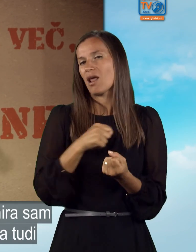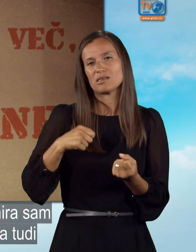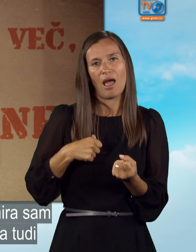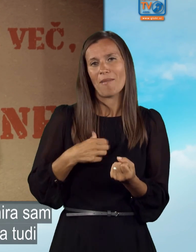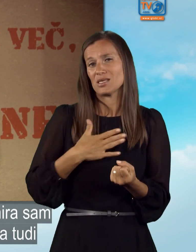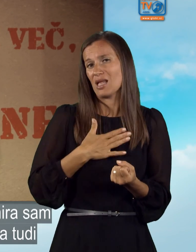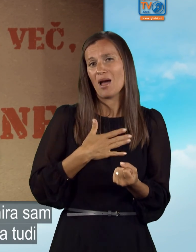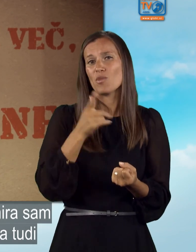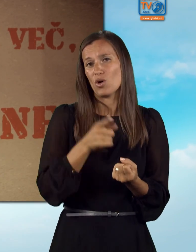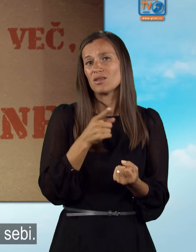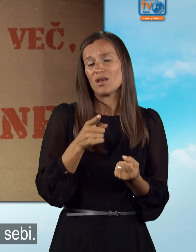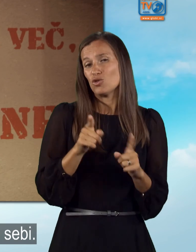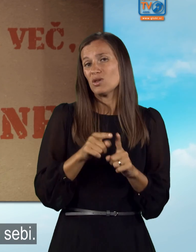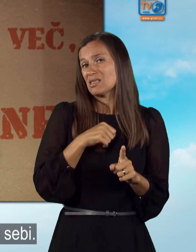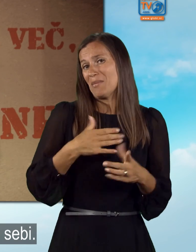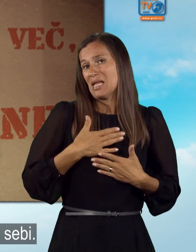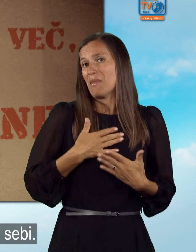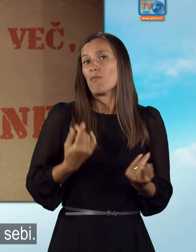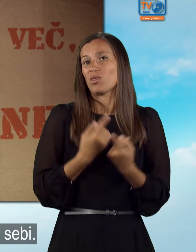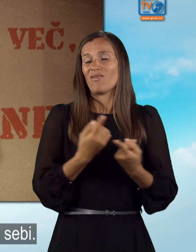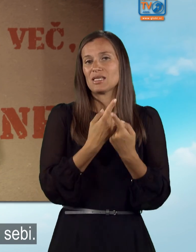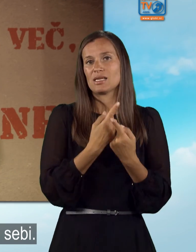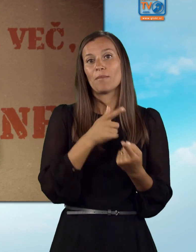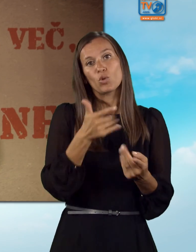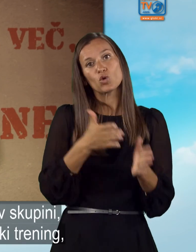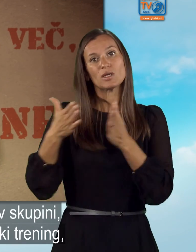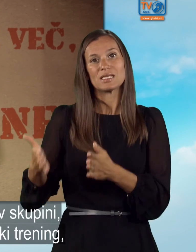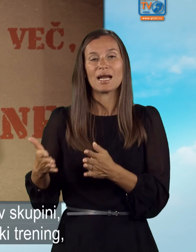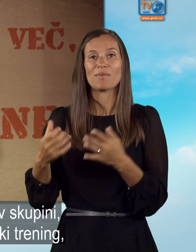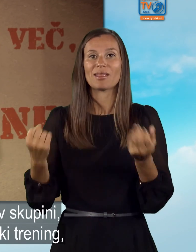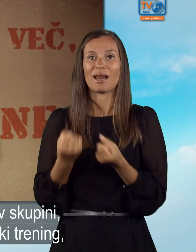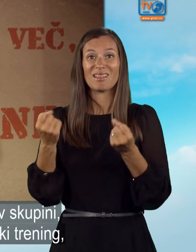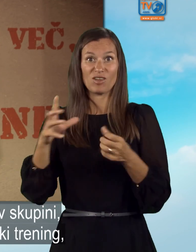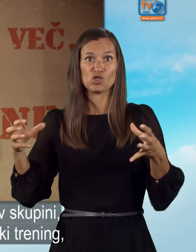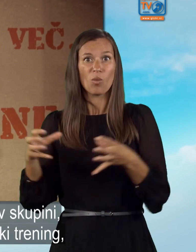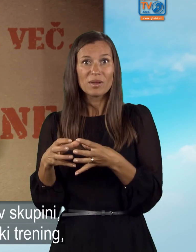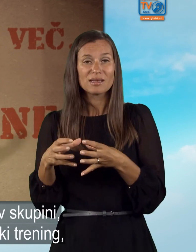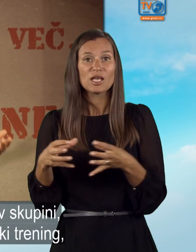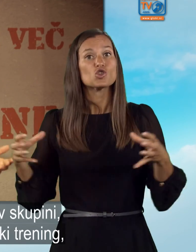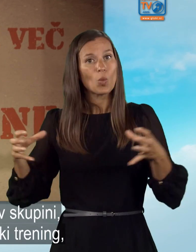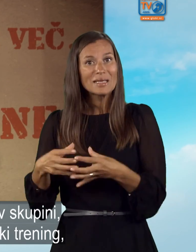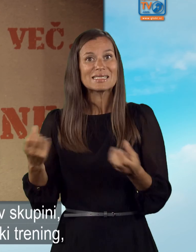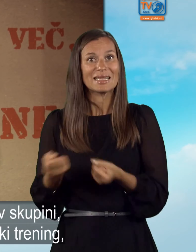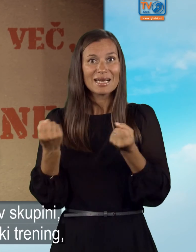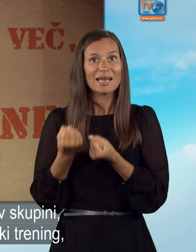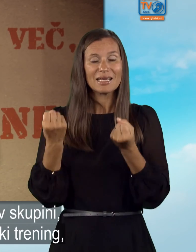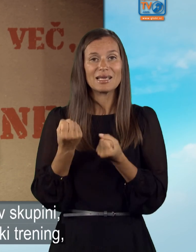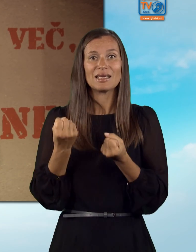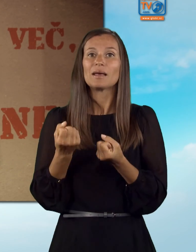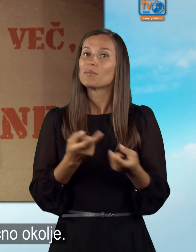sabo in predstavlja tudi motivacijo samemu sebi. Po drugi strani trening v skupini, oziroma tako imenovani skupinski